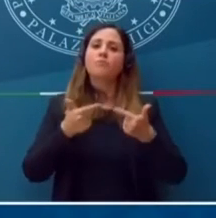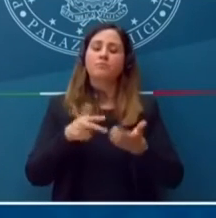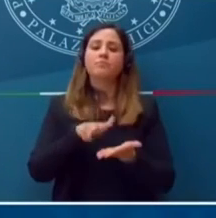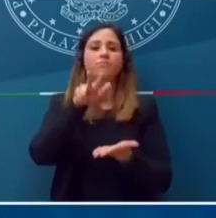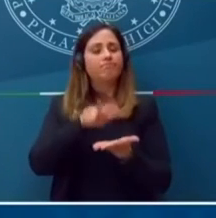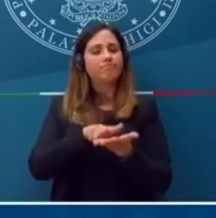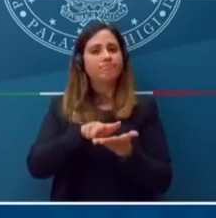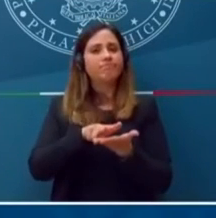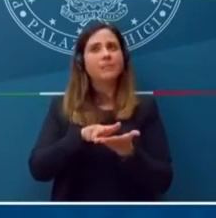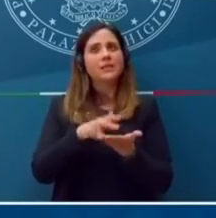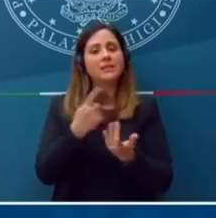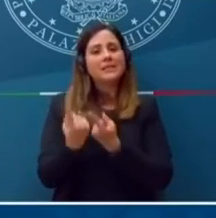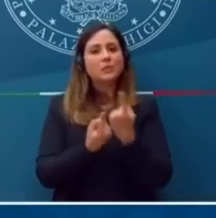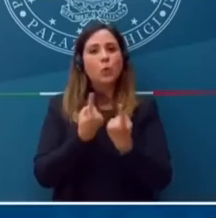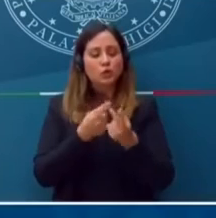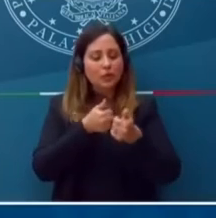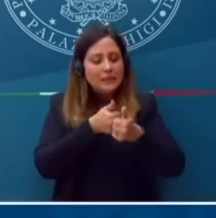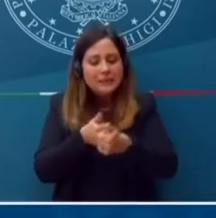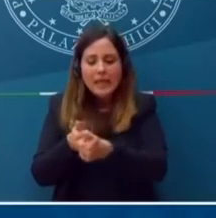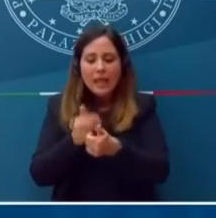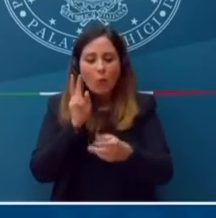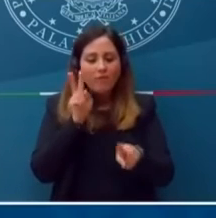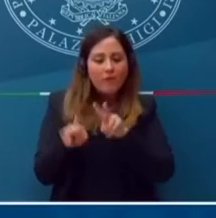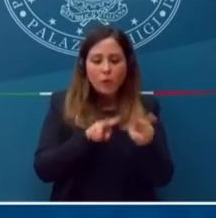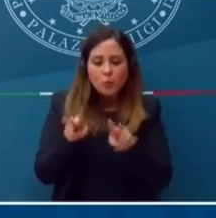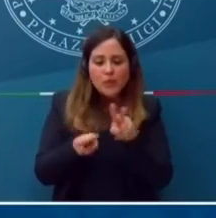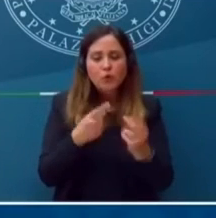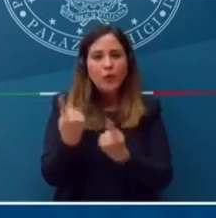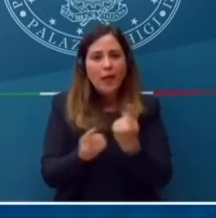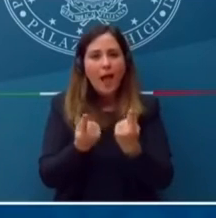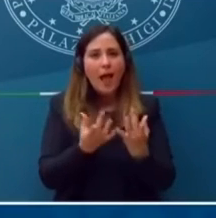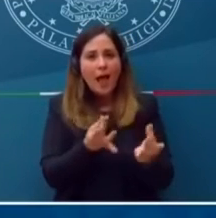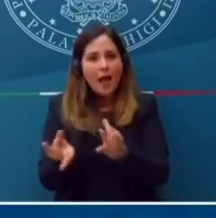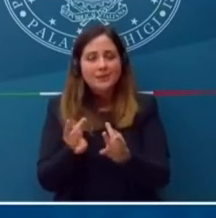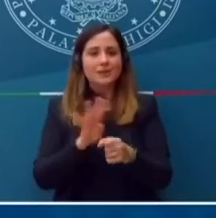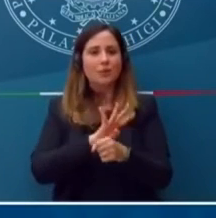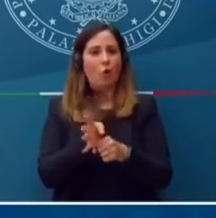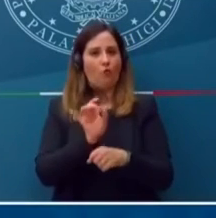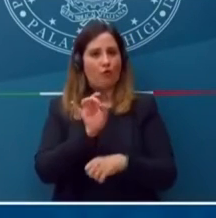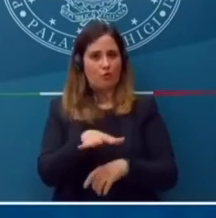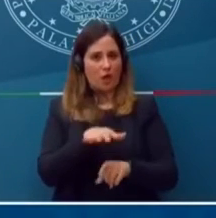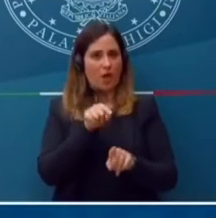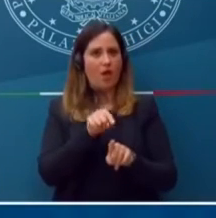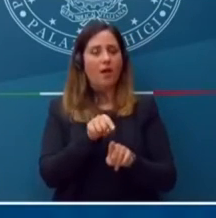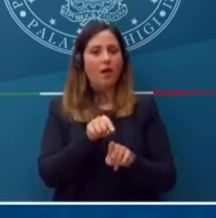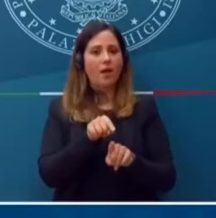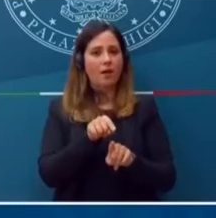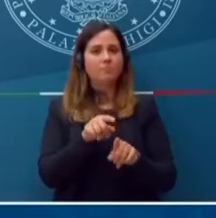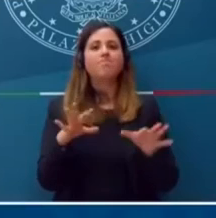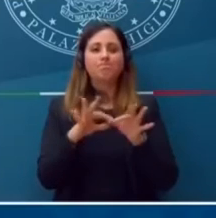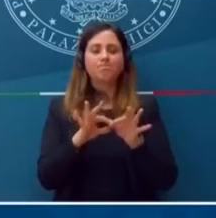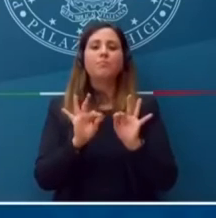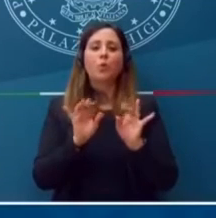un miglior controllo di quella che sono le catene di diffusione della